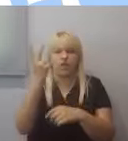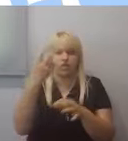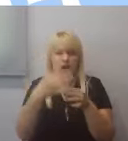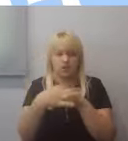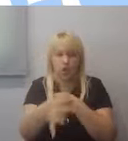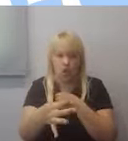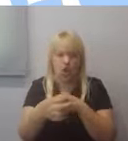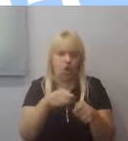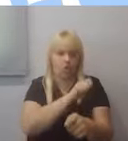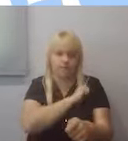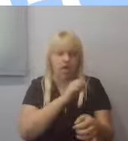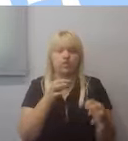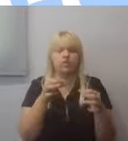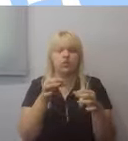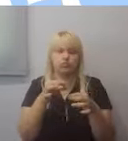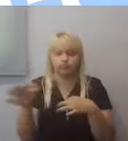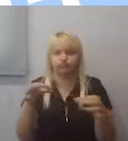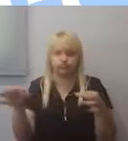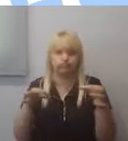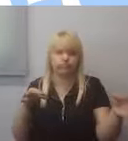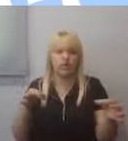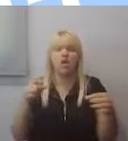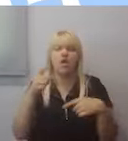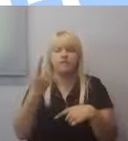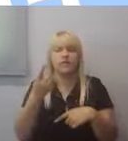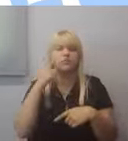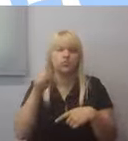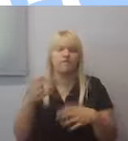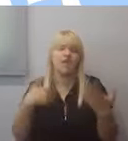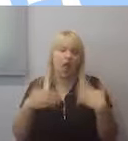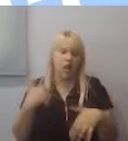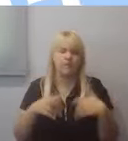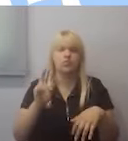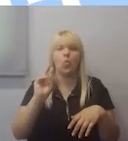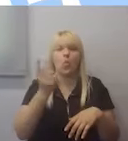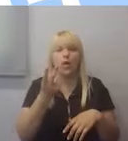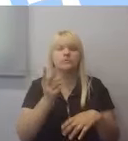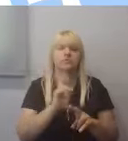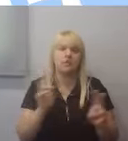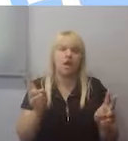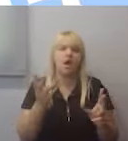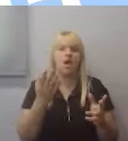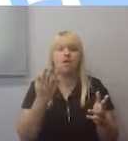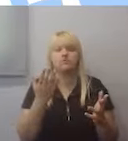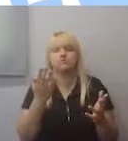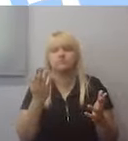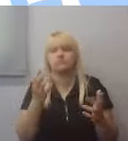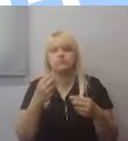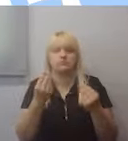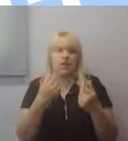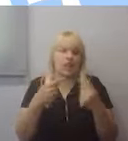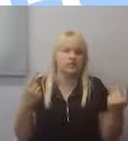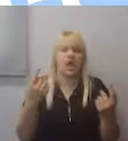bet protams nu viens ir ko mēs vēlamies otrs ir teiksim tā ka kā mums līdzekļi to atļauj un cik ātri